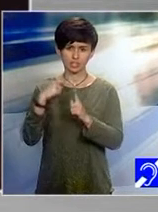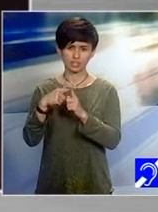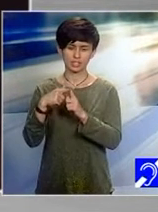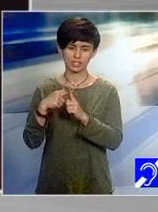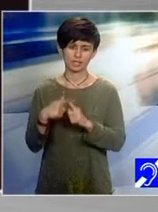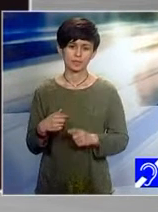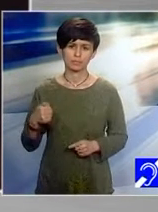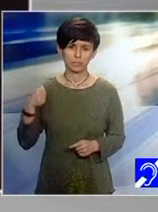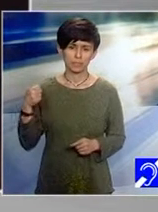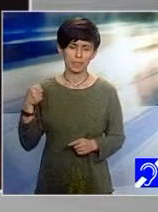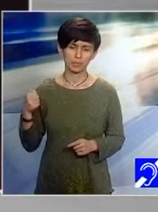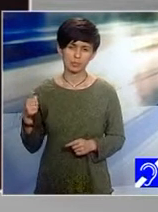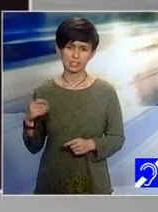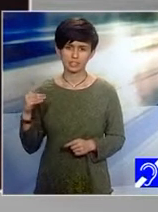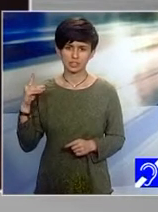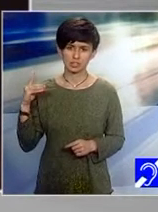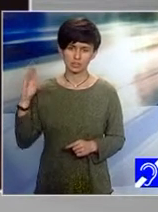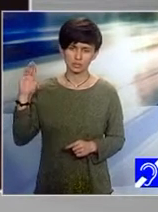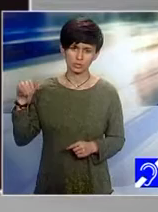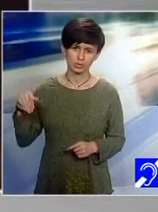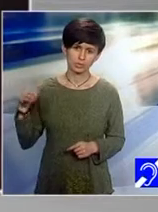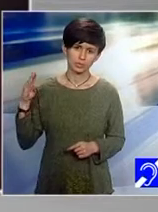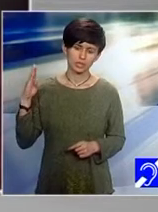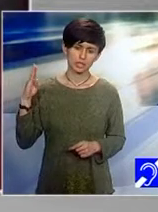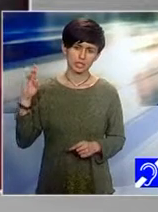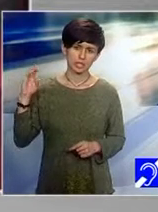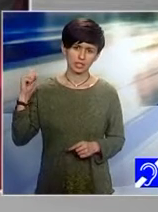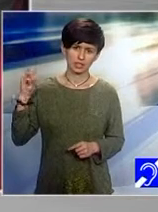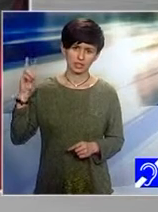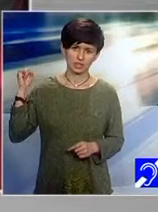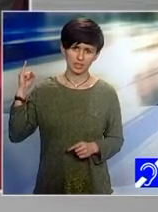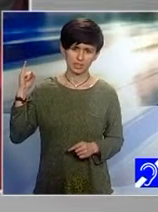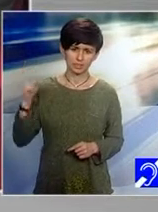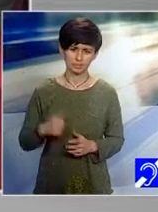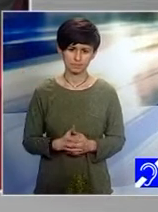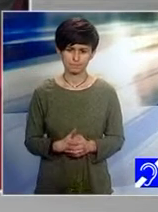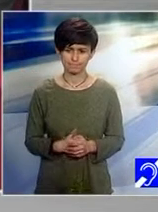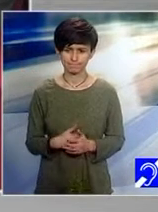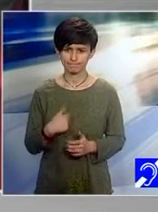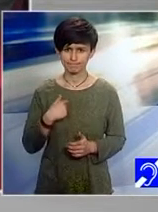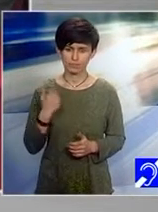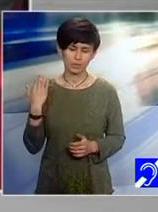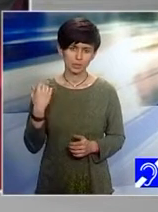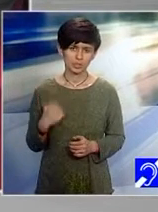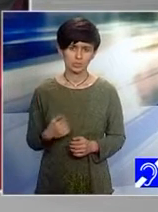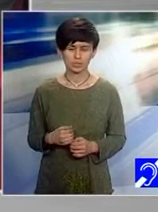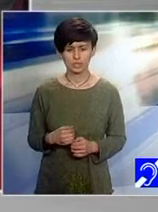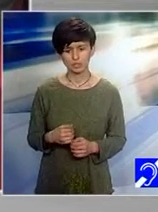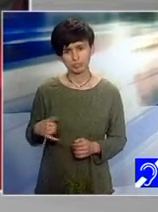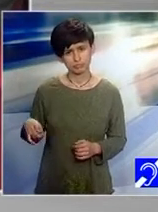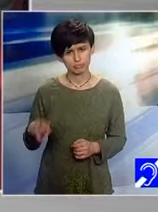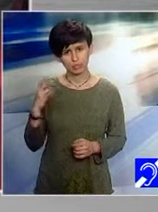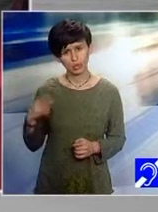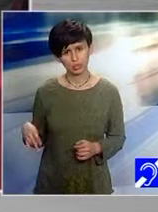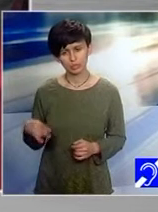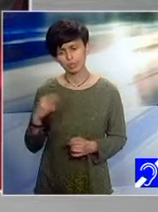De asta am făcut o mică paranteză. În da. Acest sens, am înțeles. A fost extraordinar. Am început cu o slujbă bilingvă de la ora